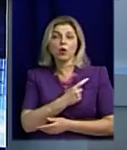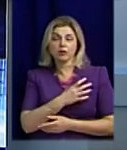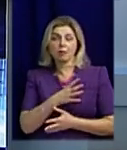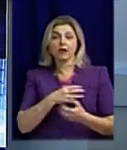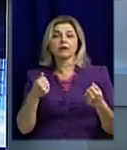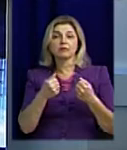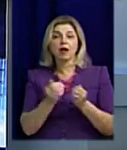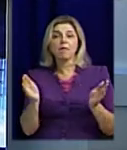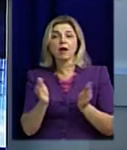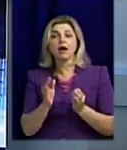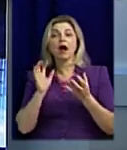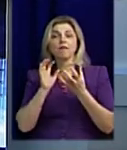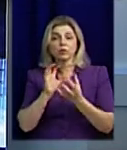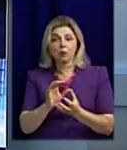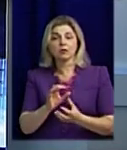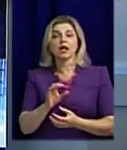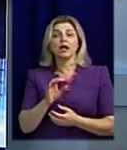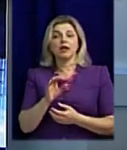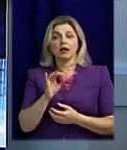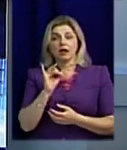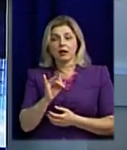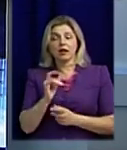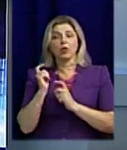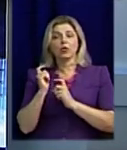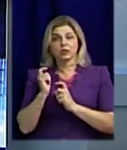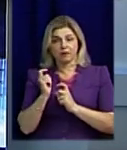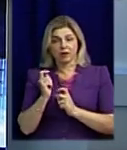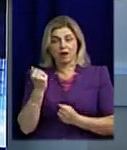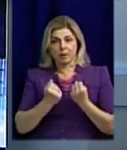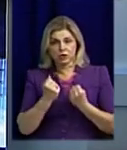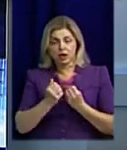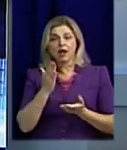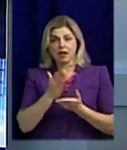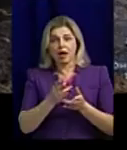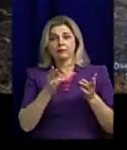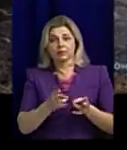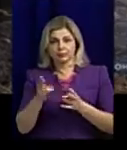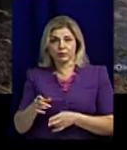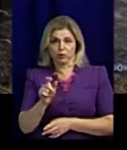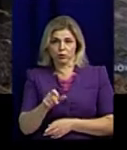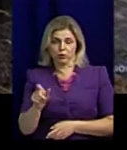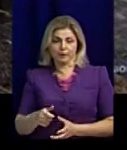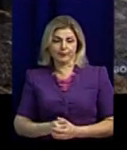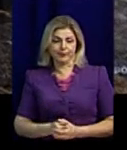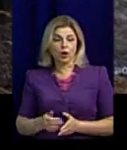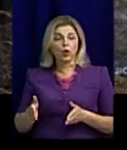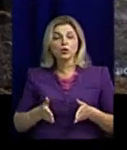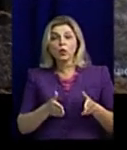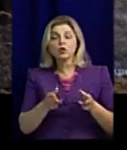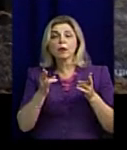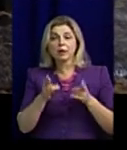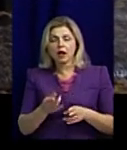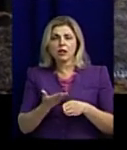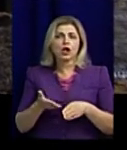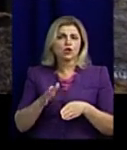зіткнення мікроавтобусу Mercedes-Benz Sprinter та вантажівки МАН. Є постраждалі. У дорожньо-транспортній пригоді